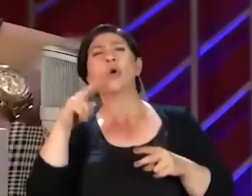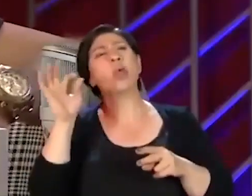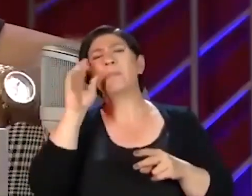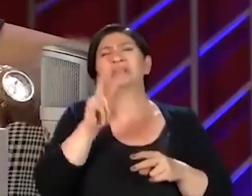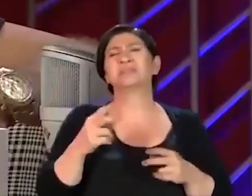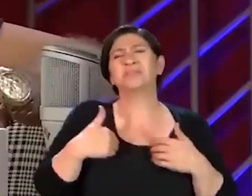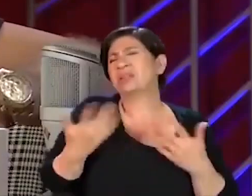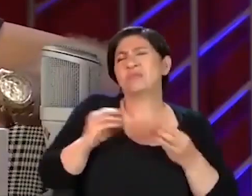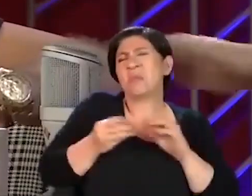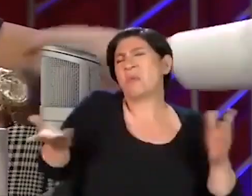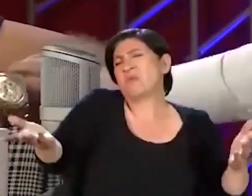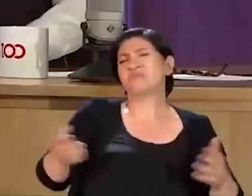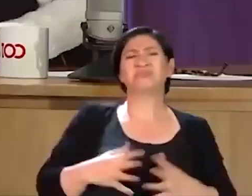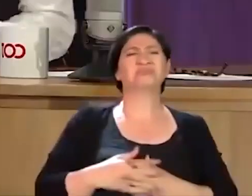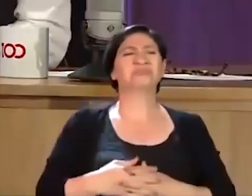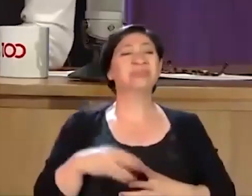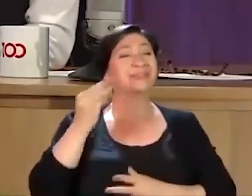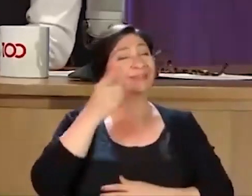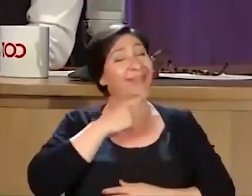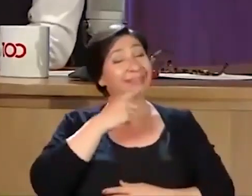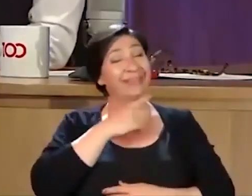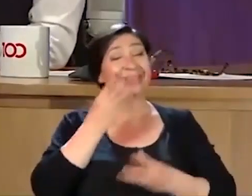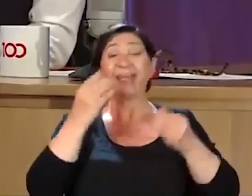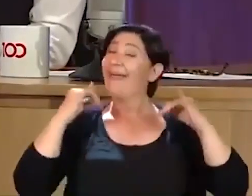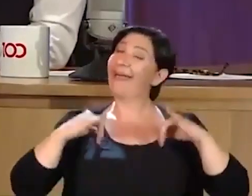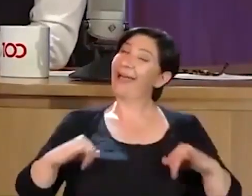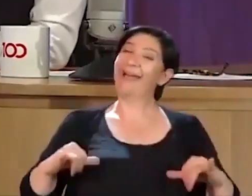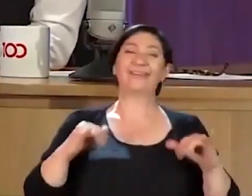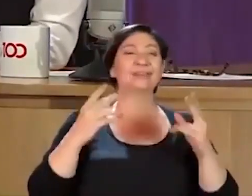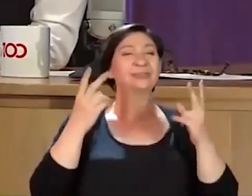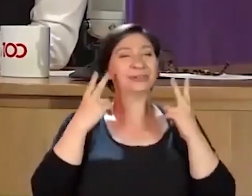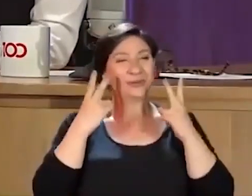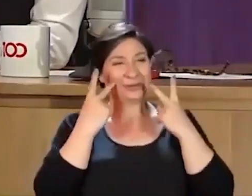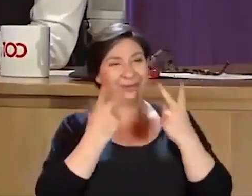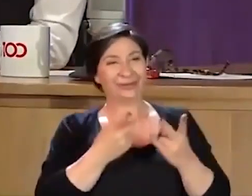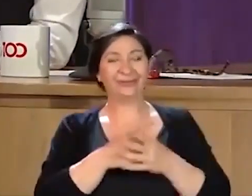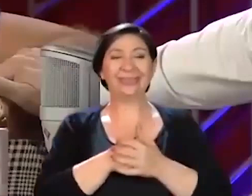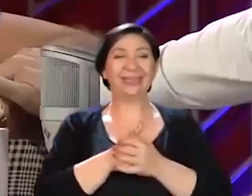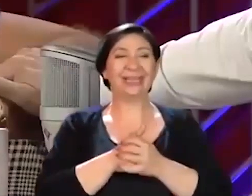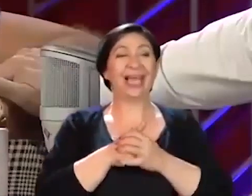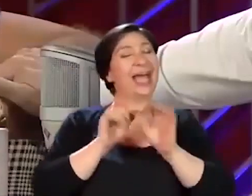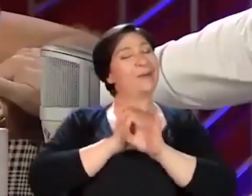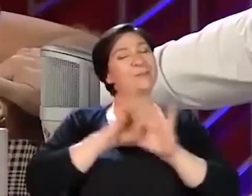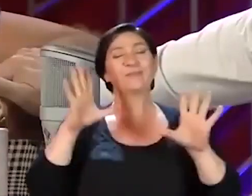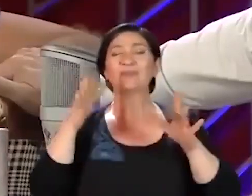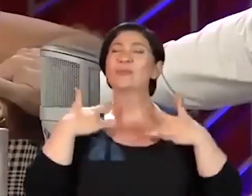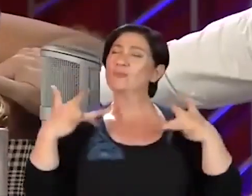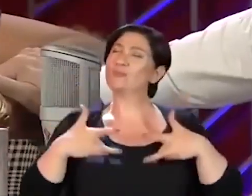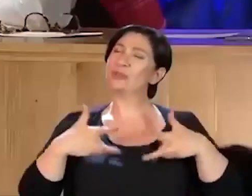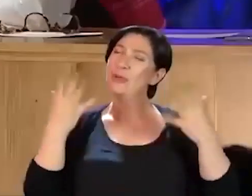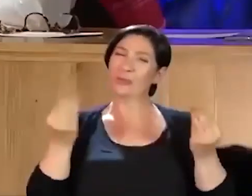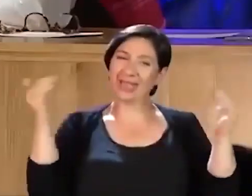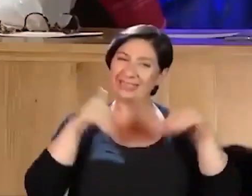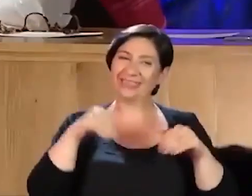isteyen öyle baksın benlik sıkıntı yok ne tatlı bir adam ne kadar şimdi çoğumuz da dikkat etmenizi öneririm Çok şükür abi çok mutlu oldum